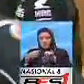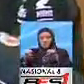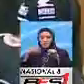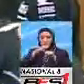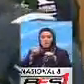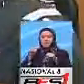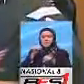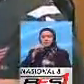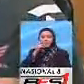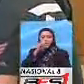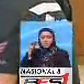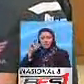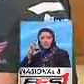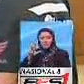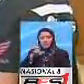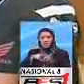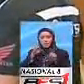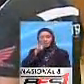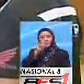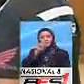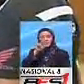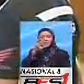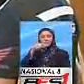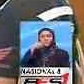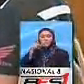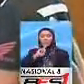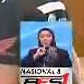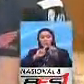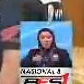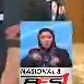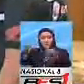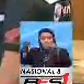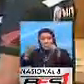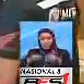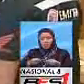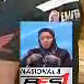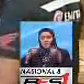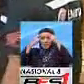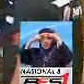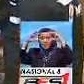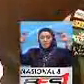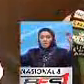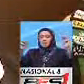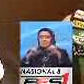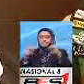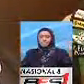dan 3 negara di Parlimen, Razlan menyatakan respon yang diberikan Perdana Menteri begitu positif.